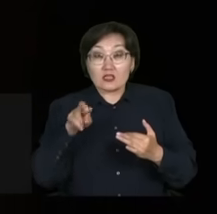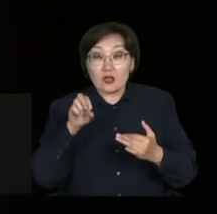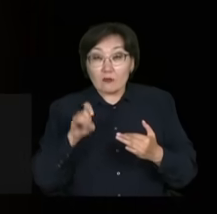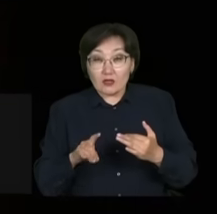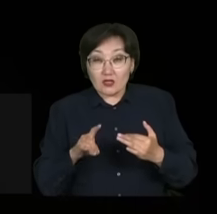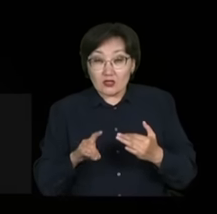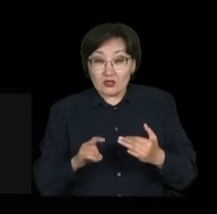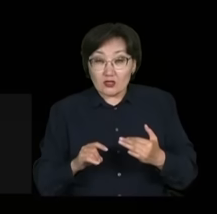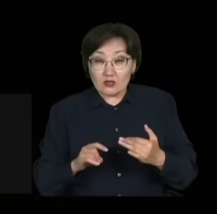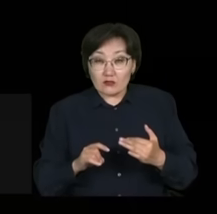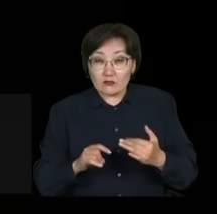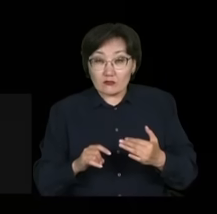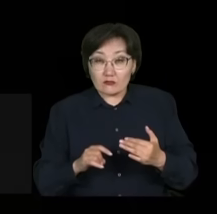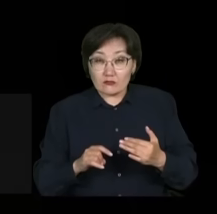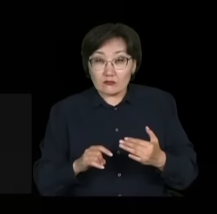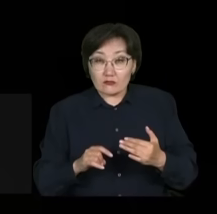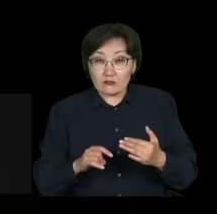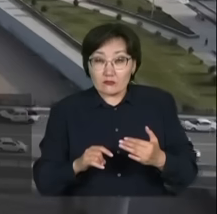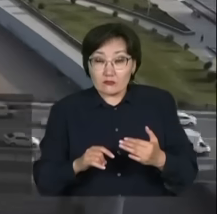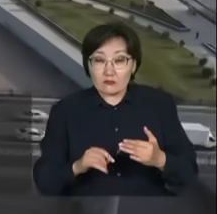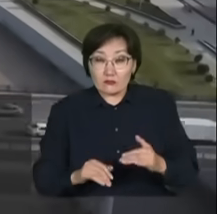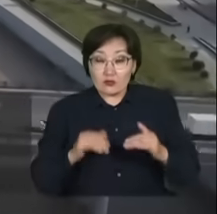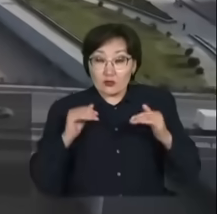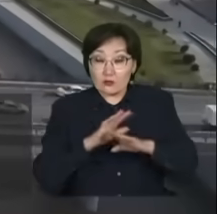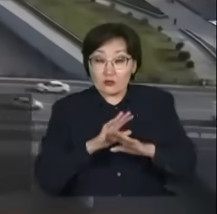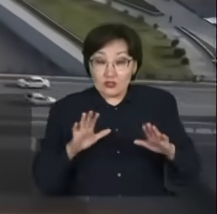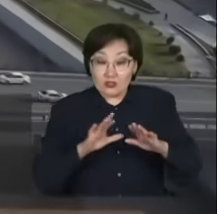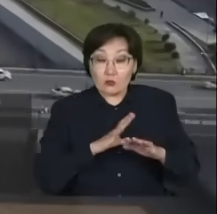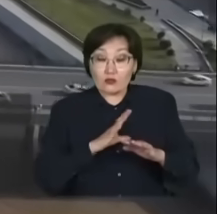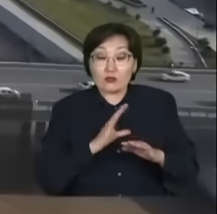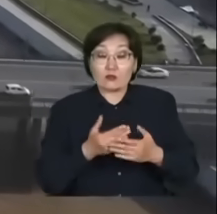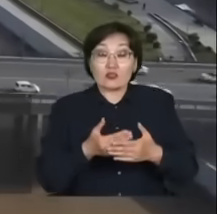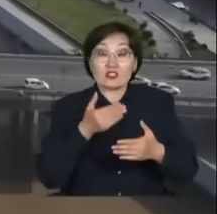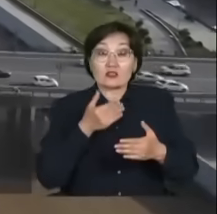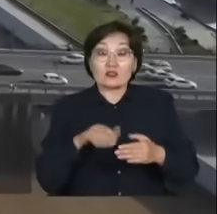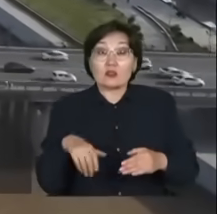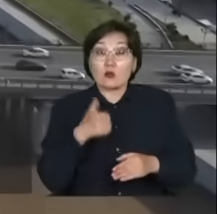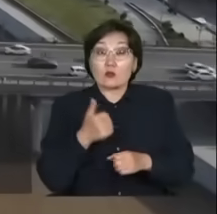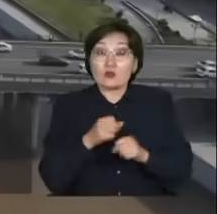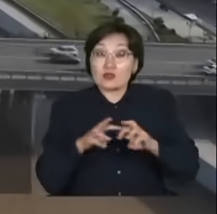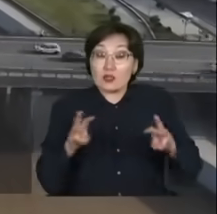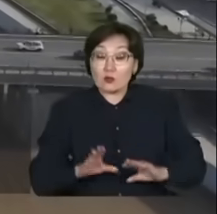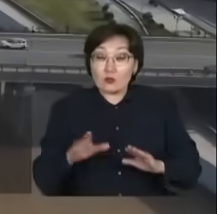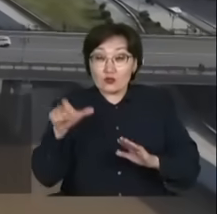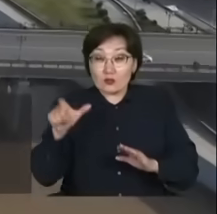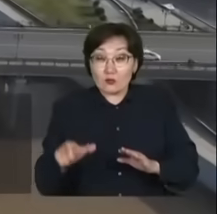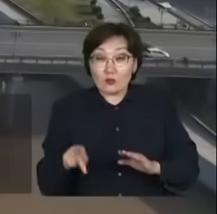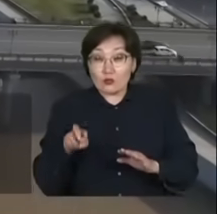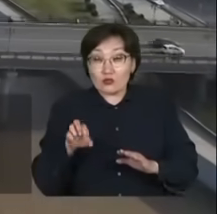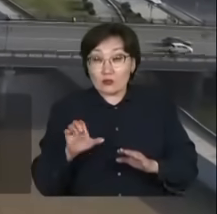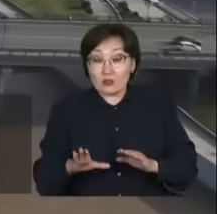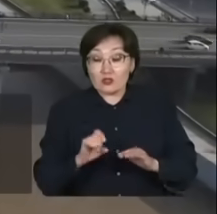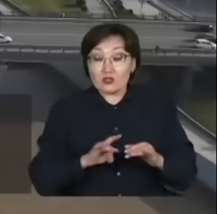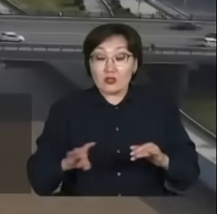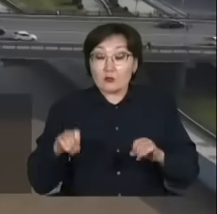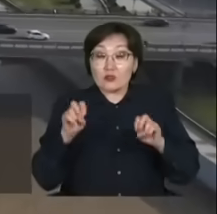жоқ. Онда енді қиыншылық көріп тұрған жоқпын. Айта кетейік, бұған дейін премьер-министрдің орынбасары Қанат Бозымбаев